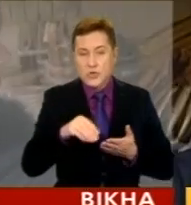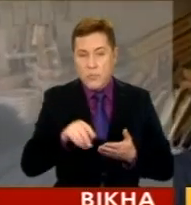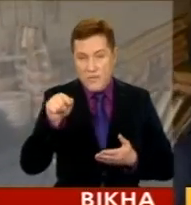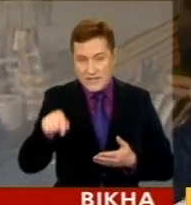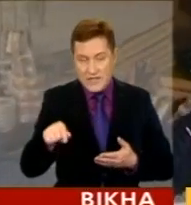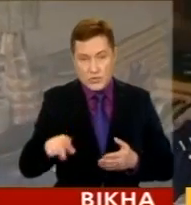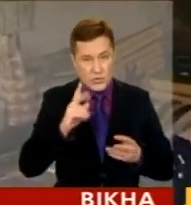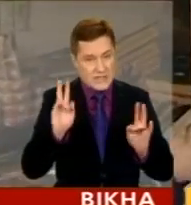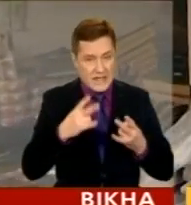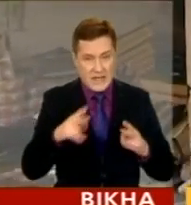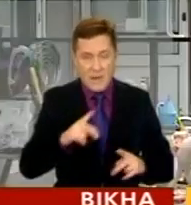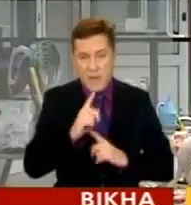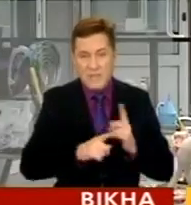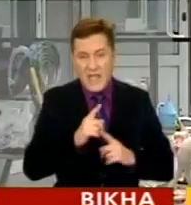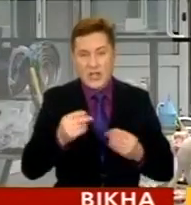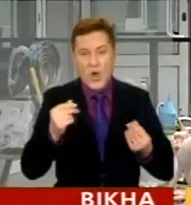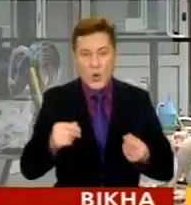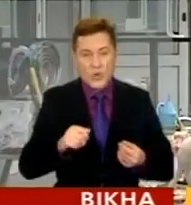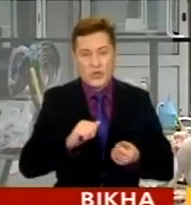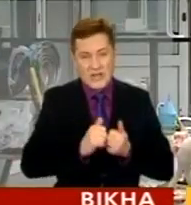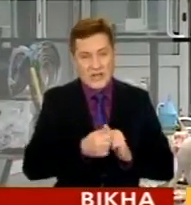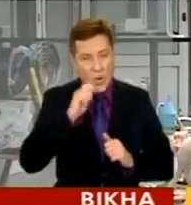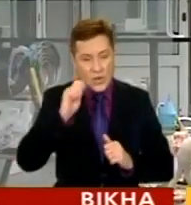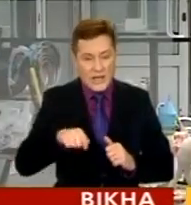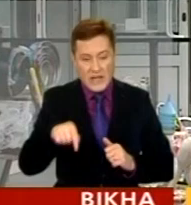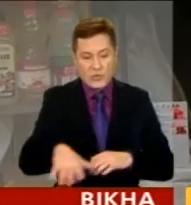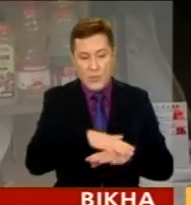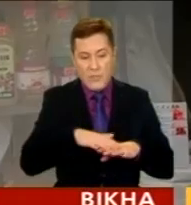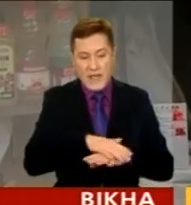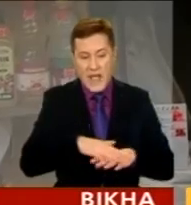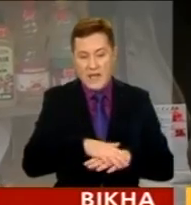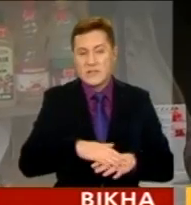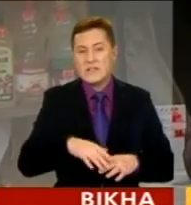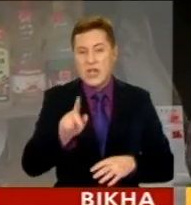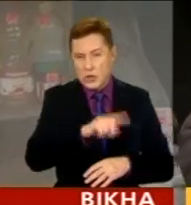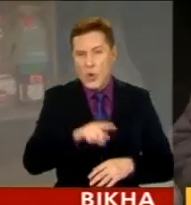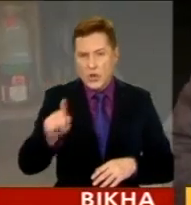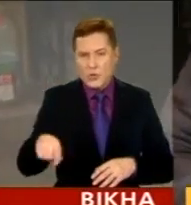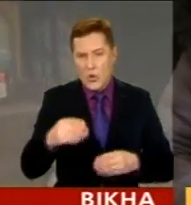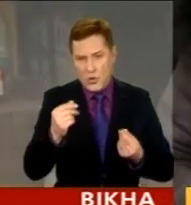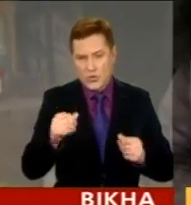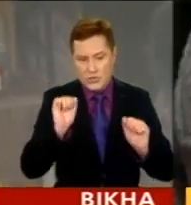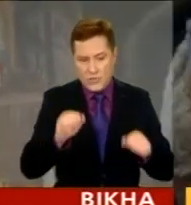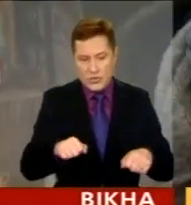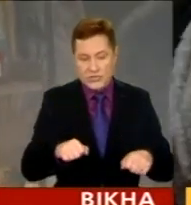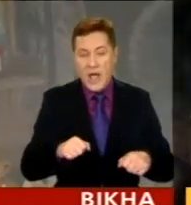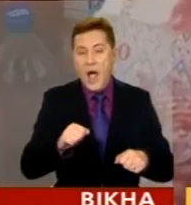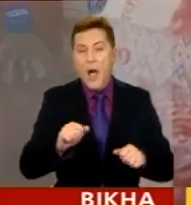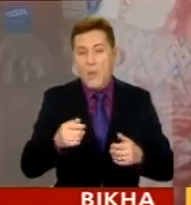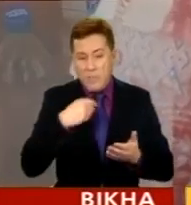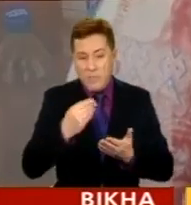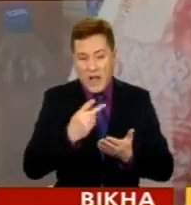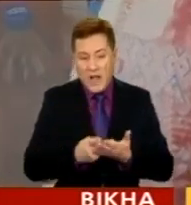не треба міняти молдовські гроші на українські. На цьому базарі в обігу одразу дві валюти. Продавчиня показує щойно отримані гроші.